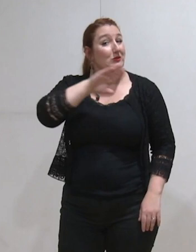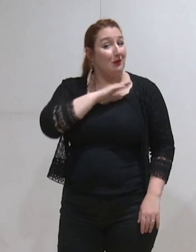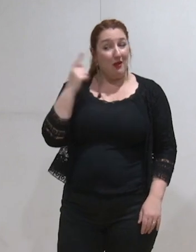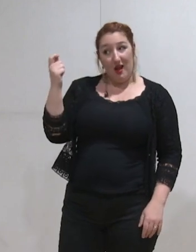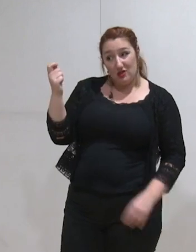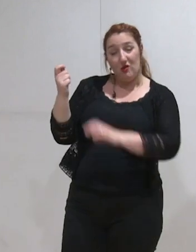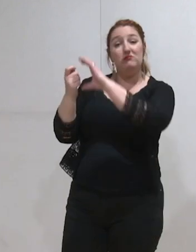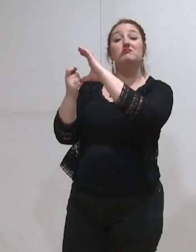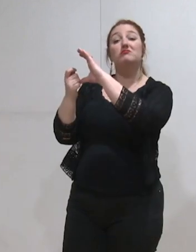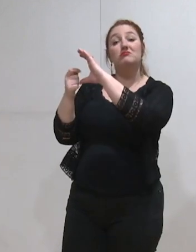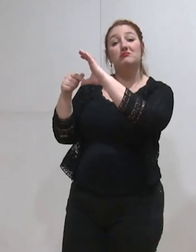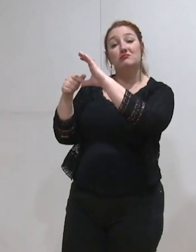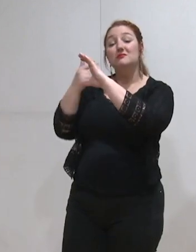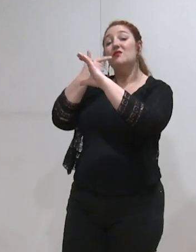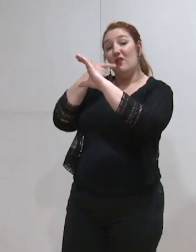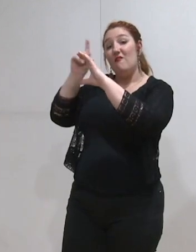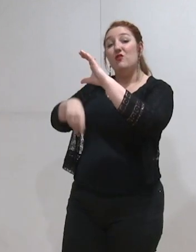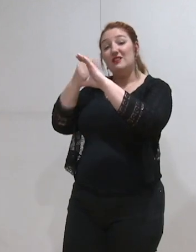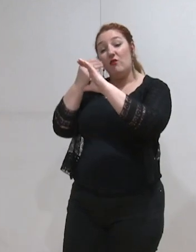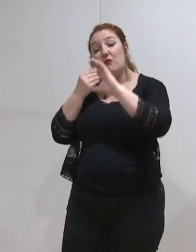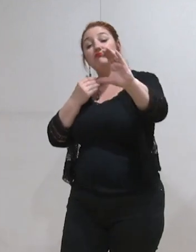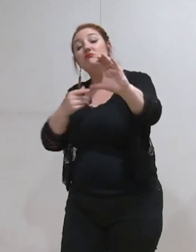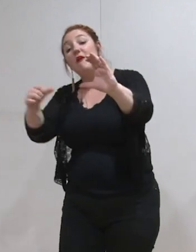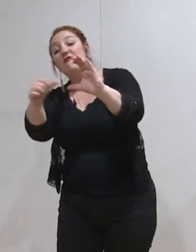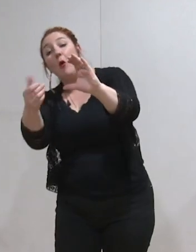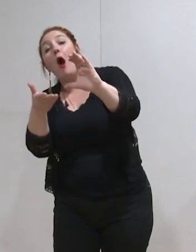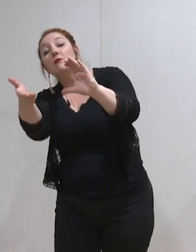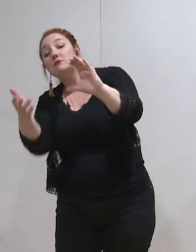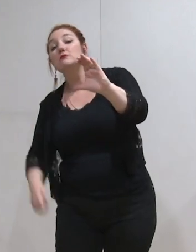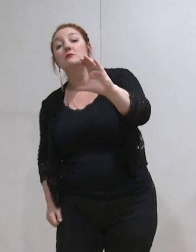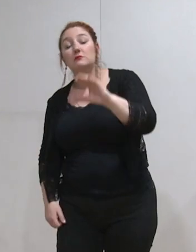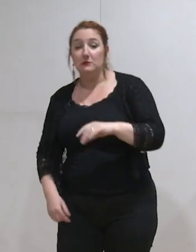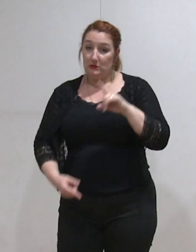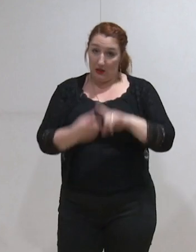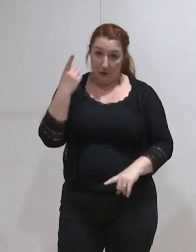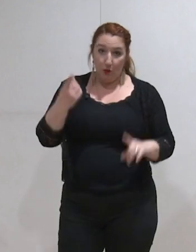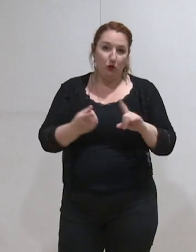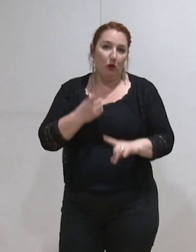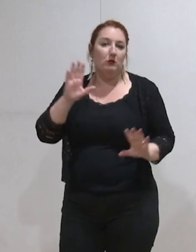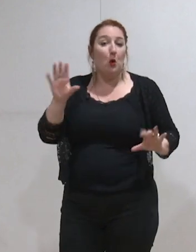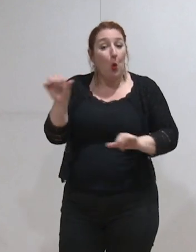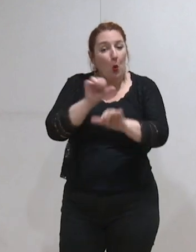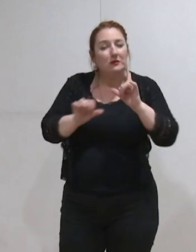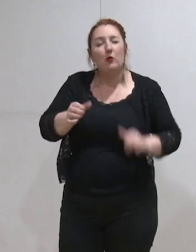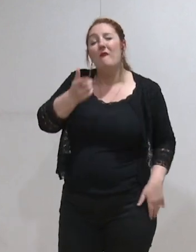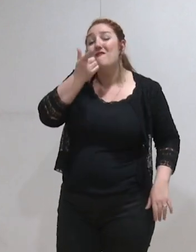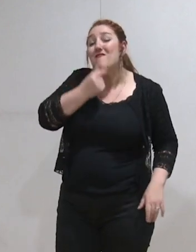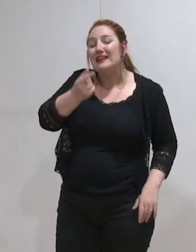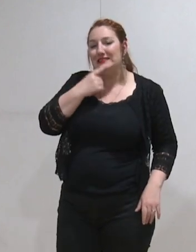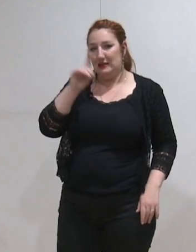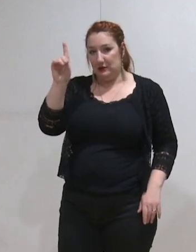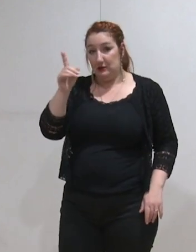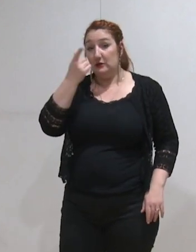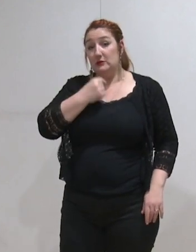argent nous nous devons savoir ce qu'elles en font et nous devons pouvoir je pense facilement je dis bien facilement